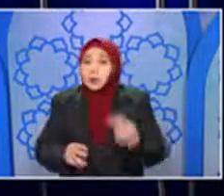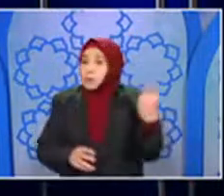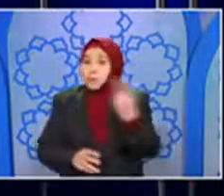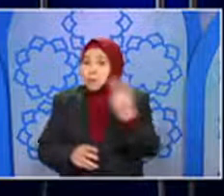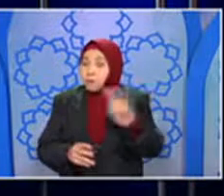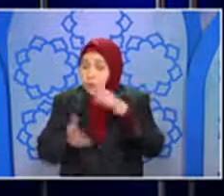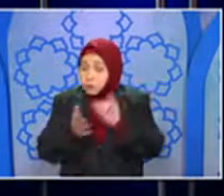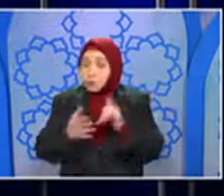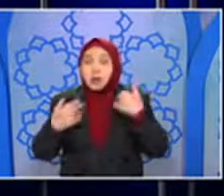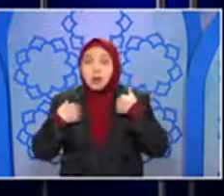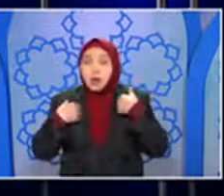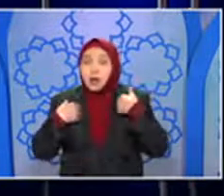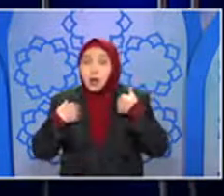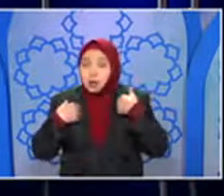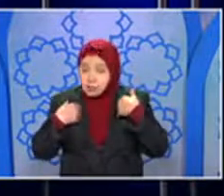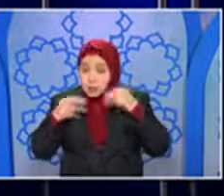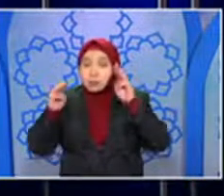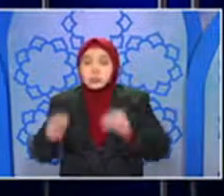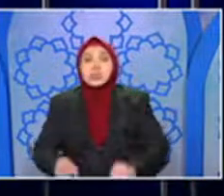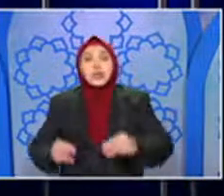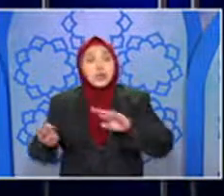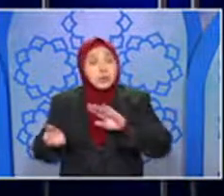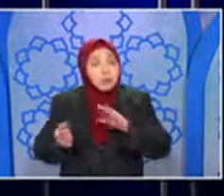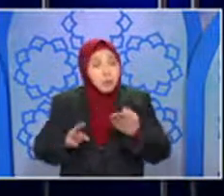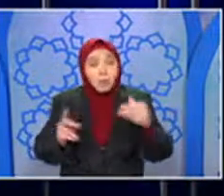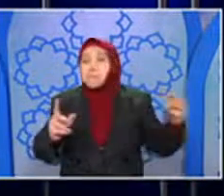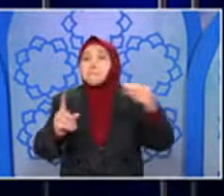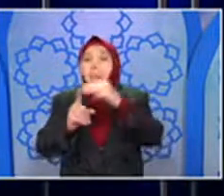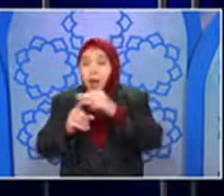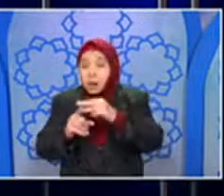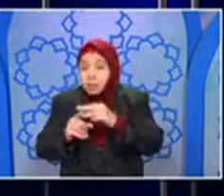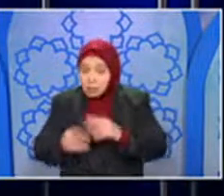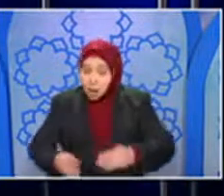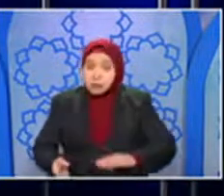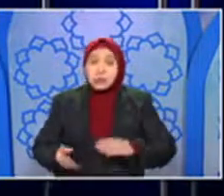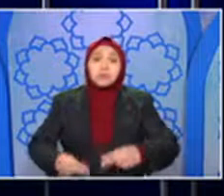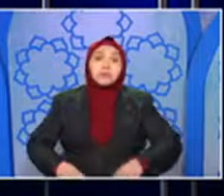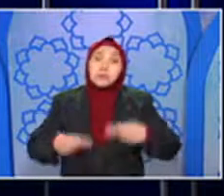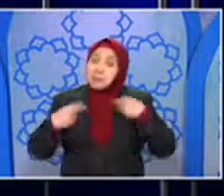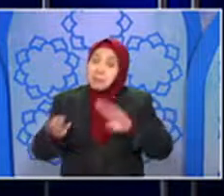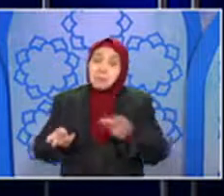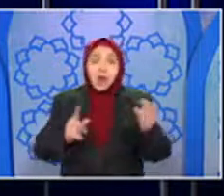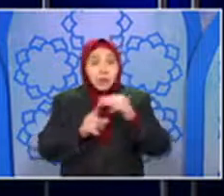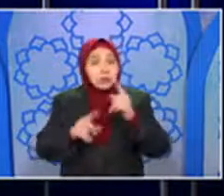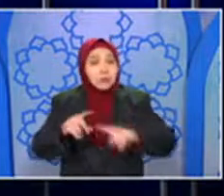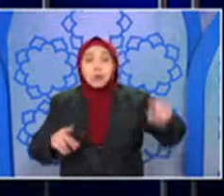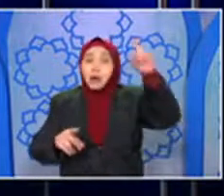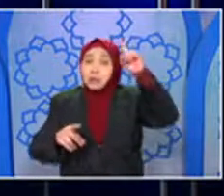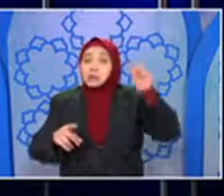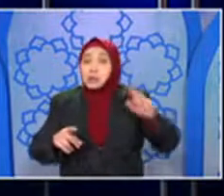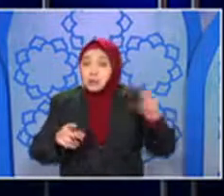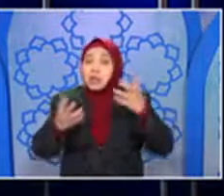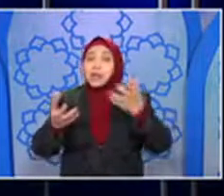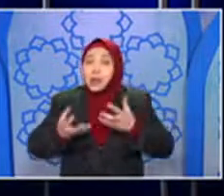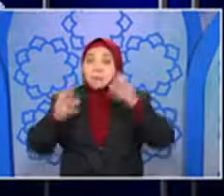makhluk. Hidup juga makhluk, mati juga makhluk. Namun Allah Subhanahu wa taala mahukan